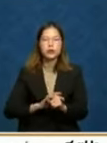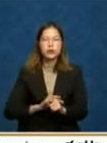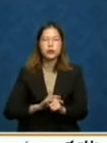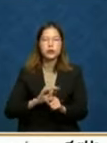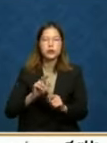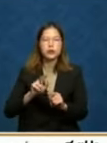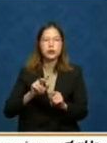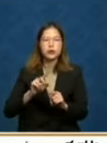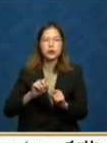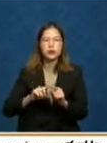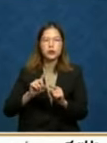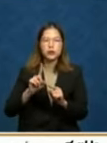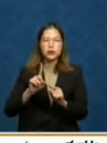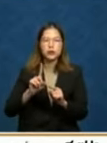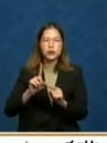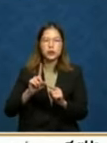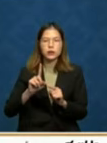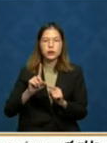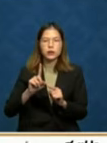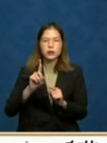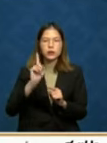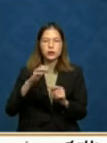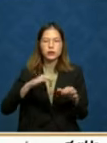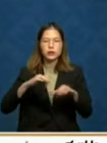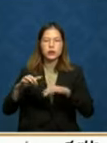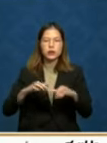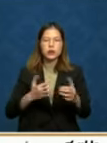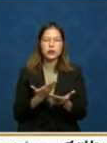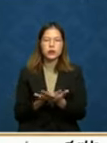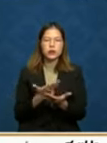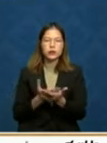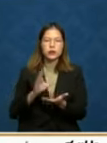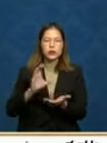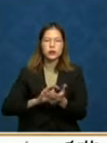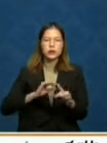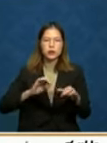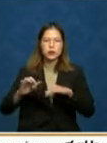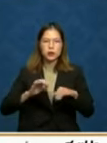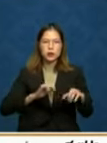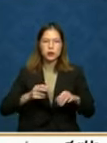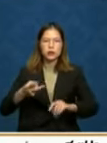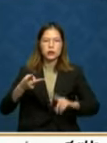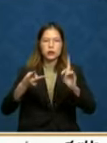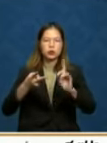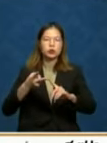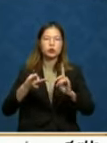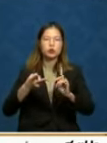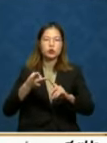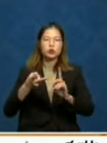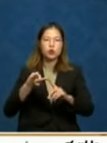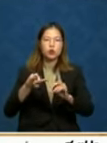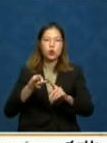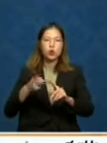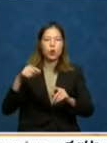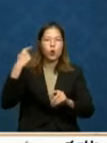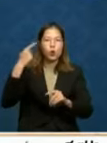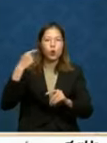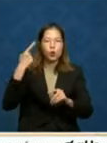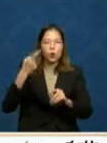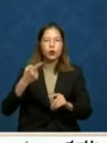ผู้อำนวยการสำนักบริหารงานกลางครับท่านปิยะธิดาอินทวารีครับ